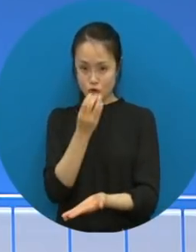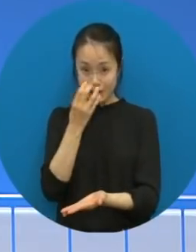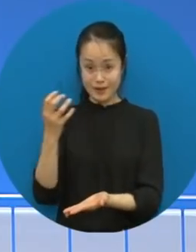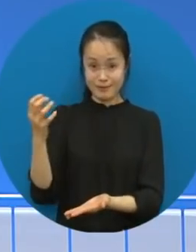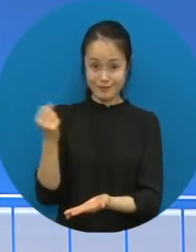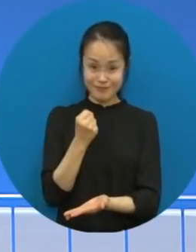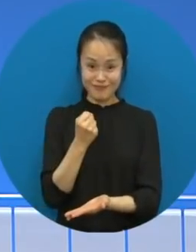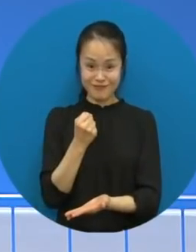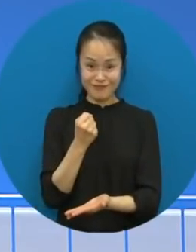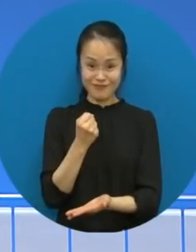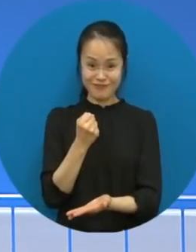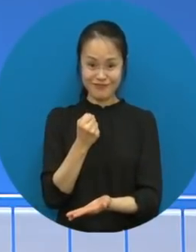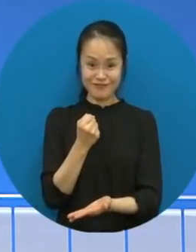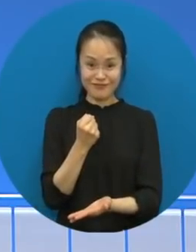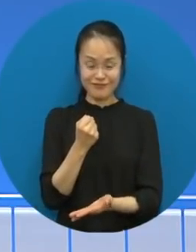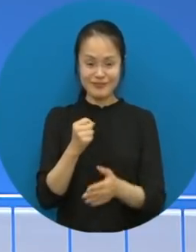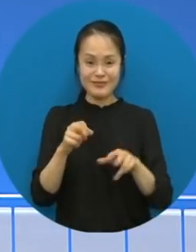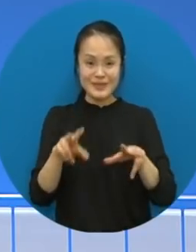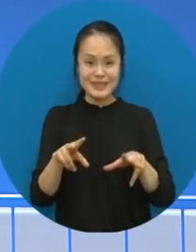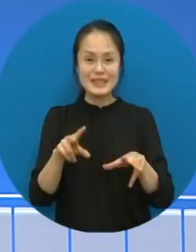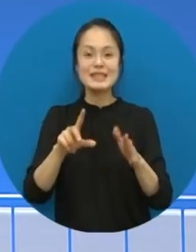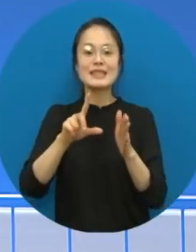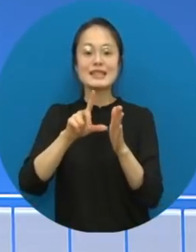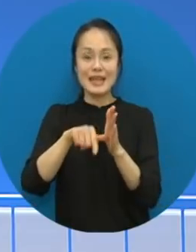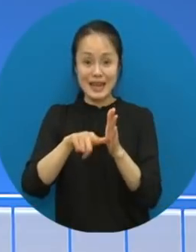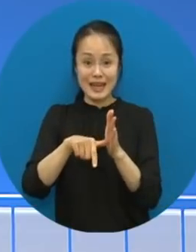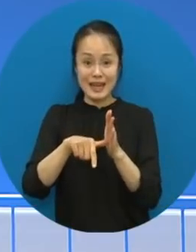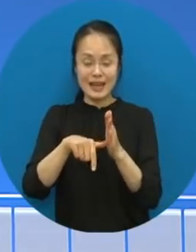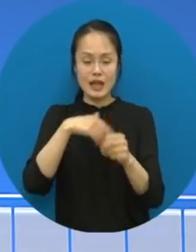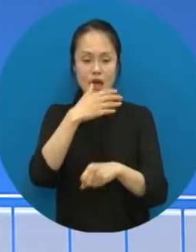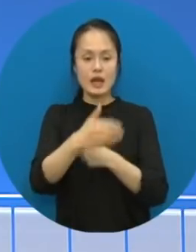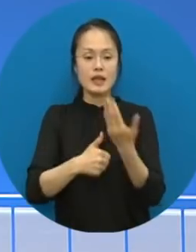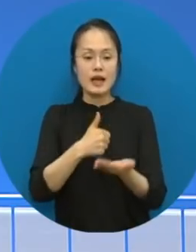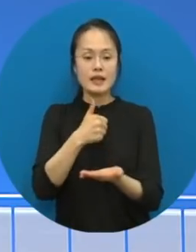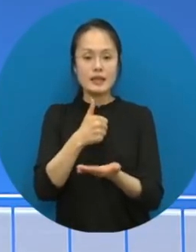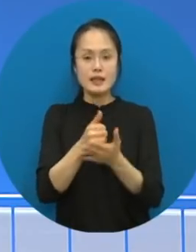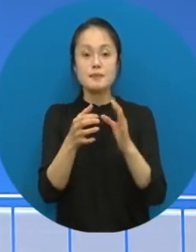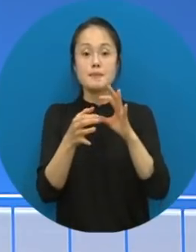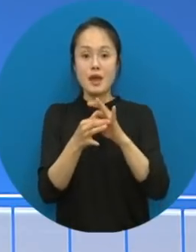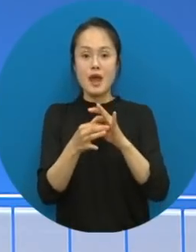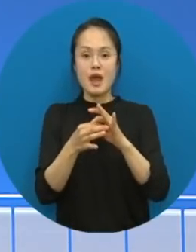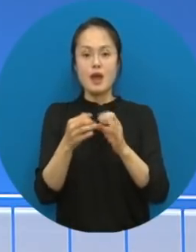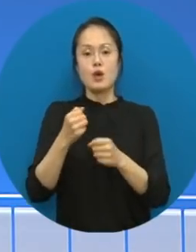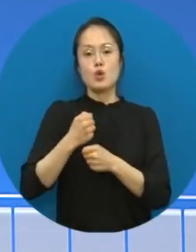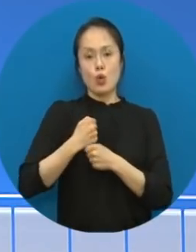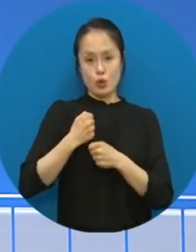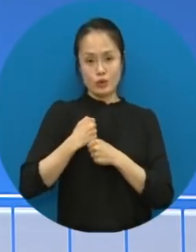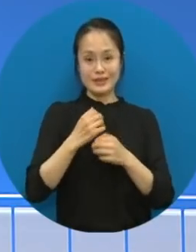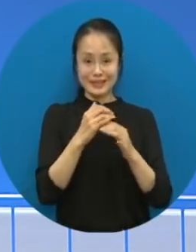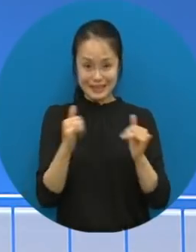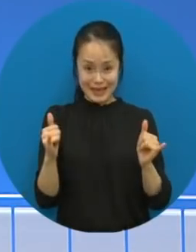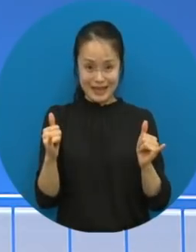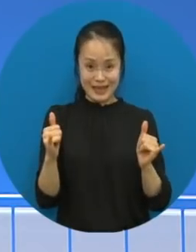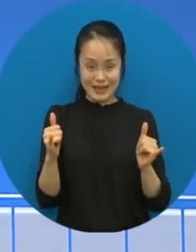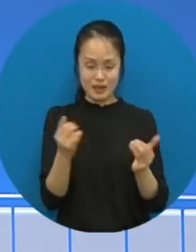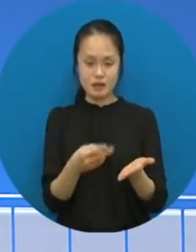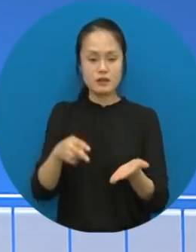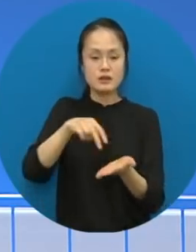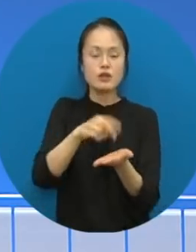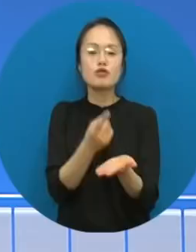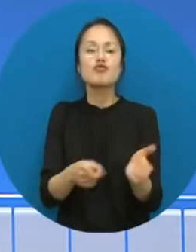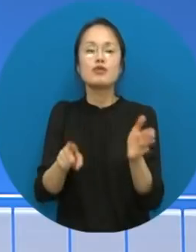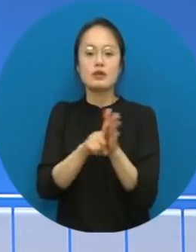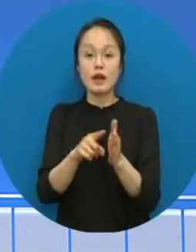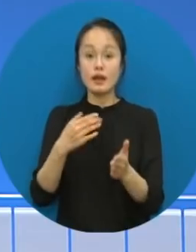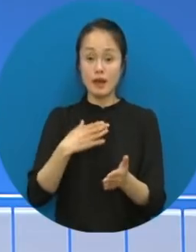시대 하나님의 용사로서 여러분을 세우고자 왔습니다. 벌써 우리 가운데